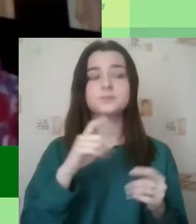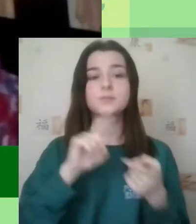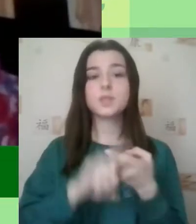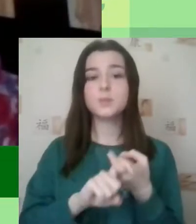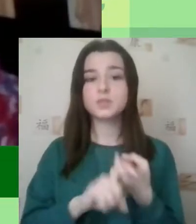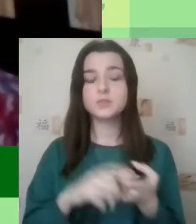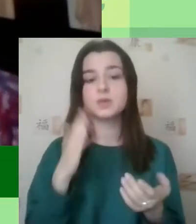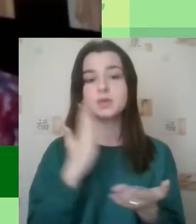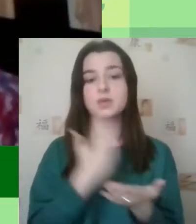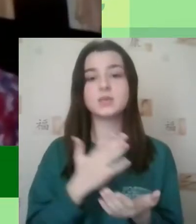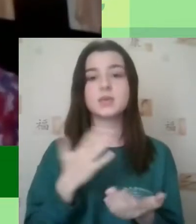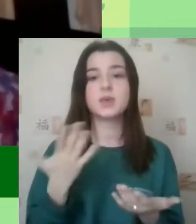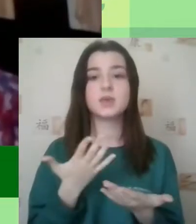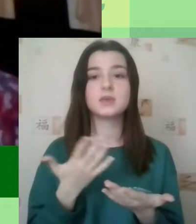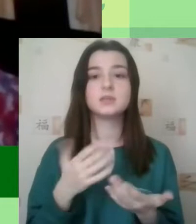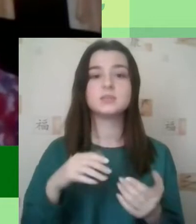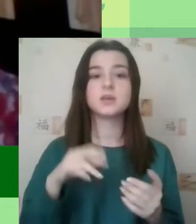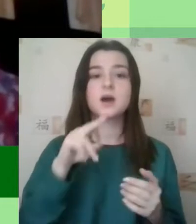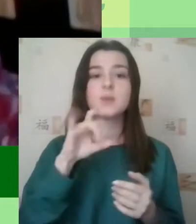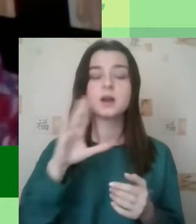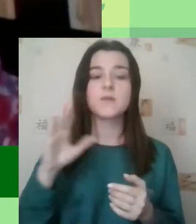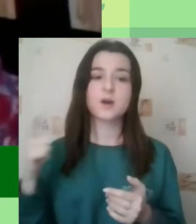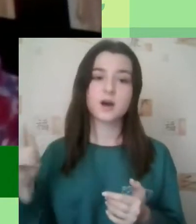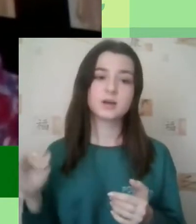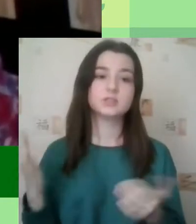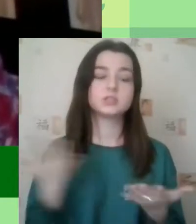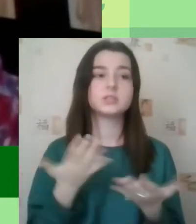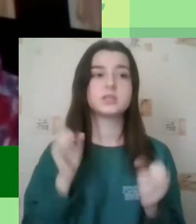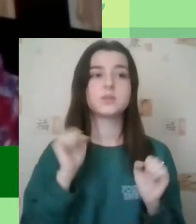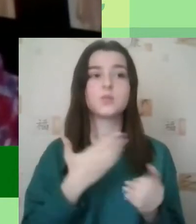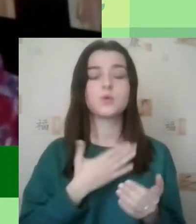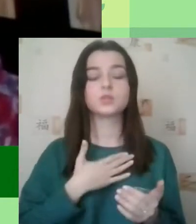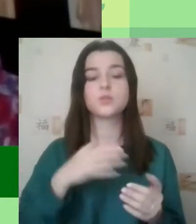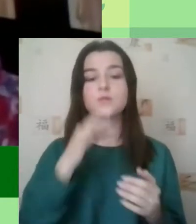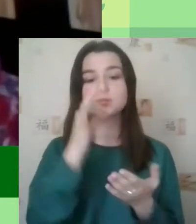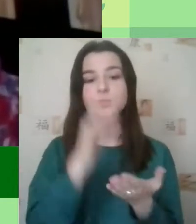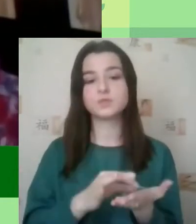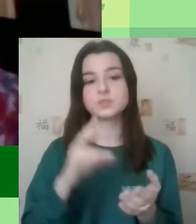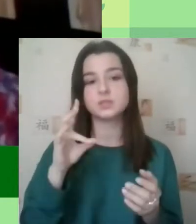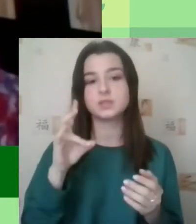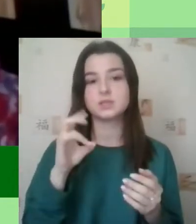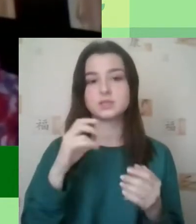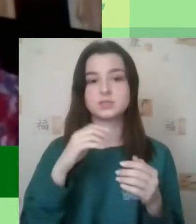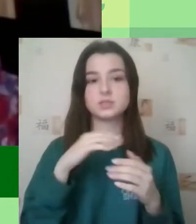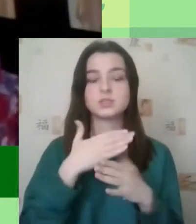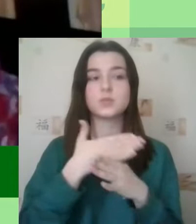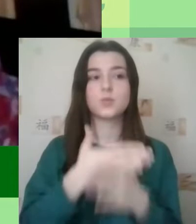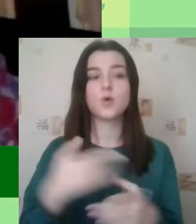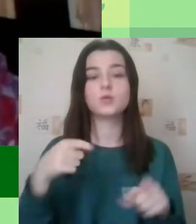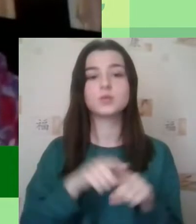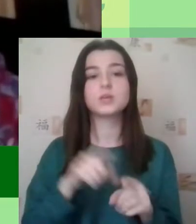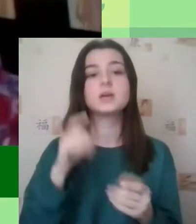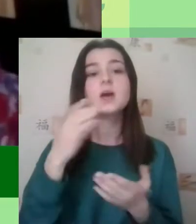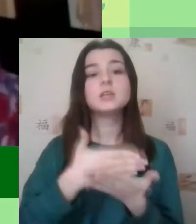певні переваги і виклики, на які ми можемо відповісти через такі інструменти, завдяки нашим блогістам, які дозволяють вам мене